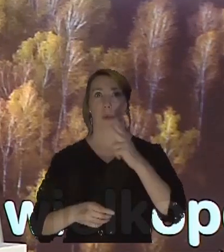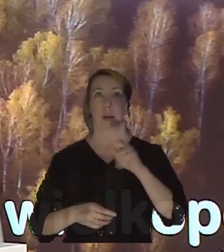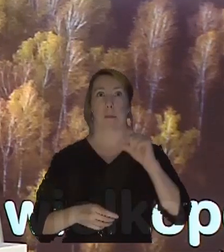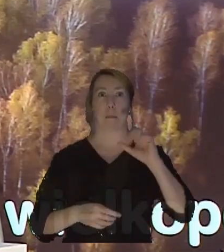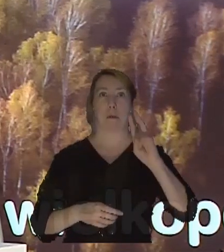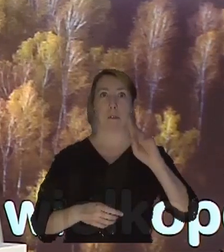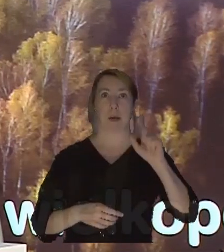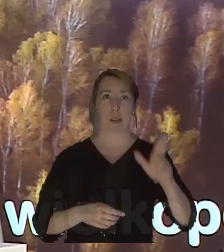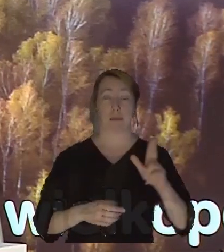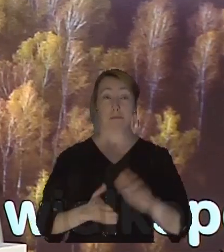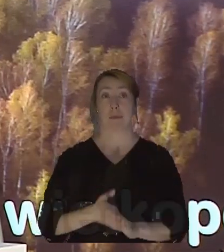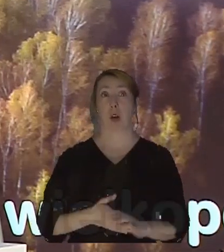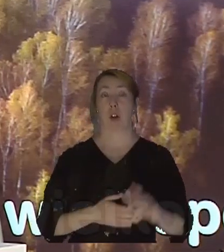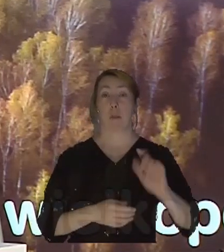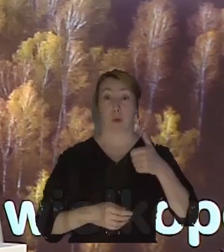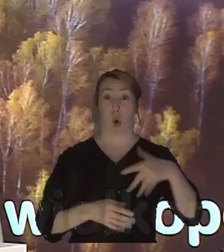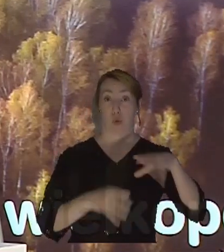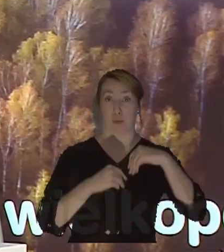dostał